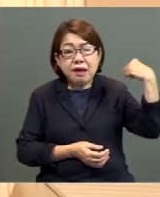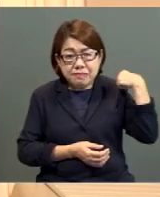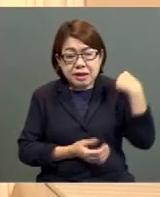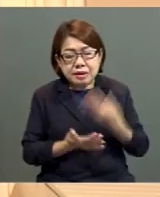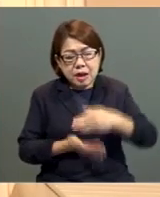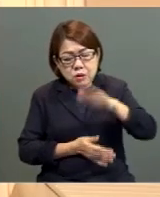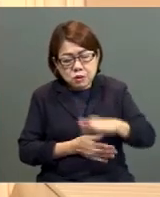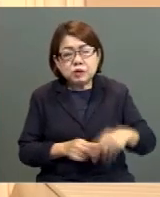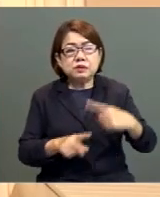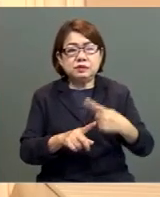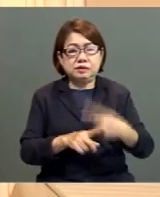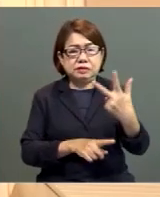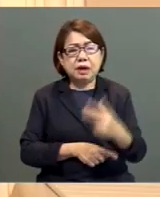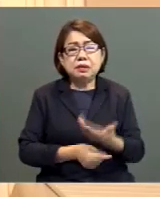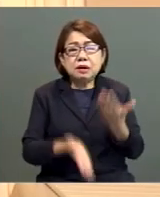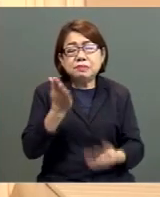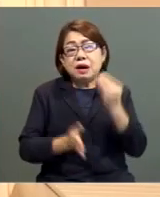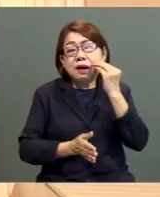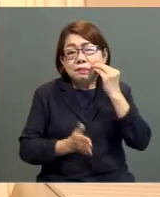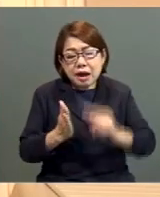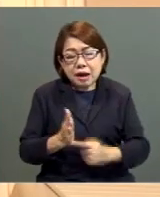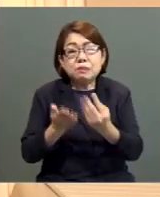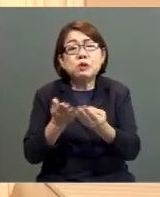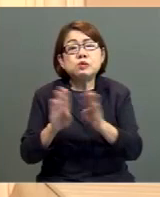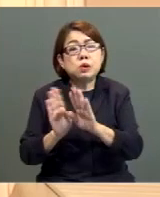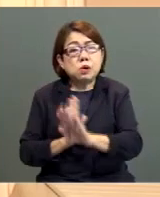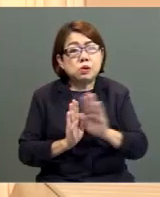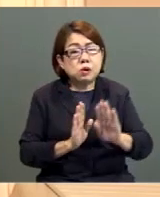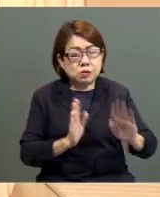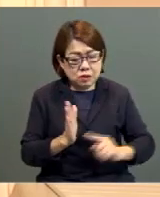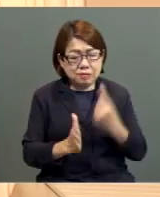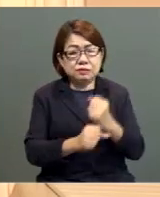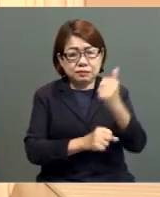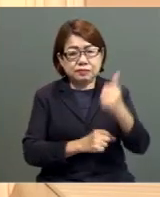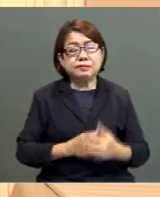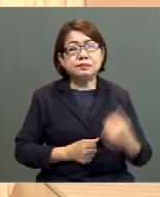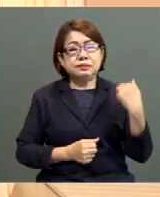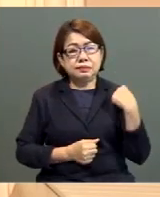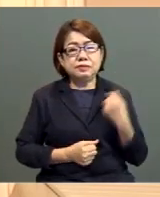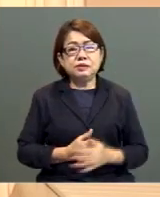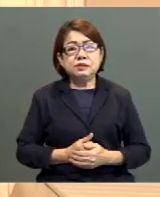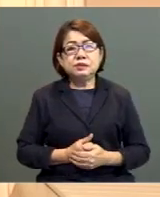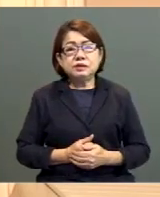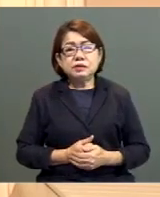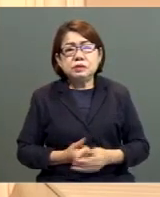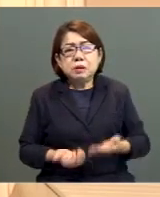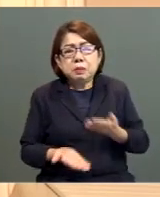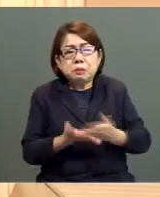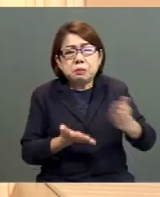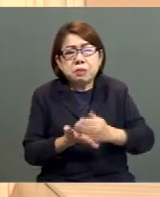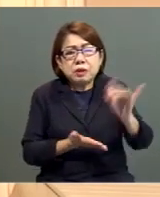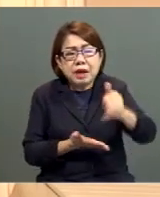วเรือนซึ่งก็จะเป็นจุดเริ่มต้นส่วนหนึ่งนอกจากนี้เราจะมีการพักชำระหนี้เงินต้นและด